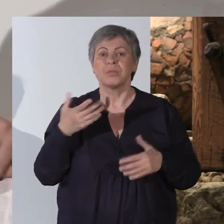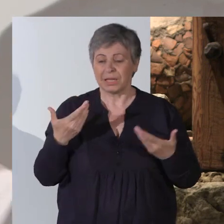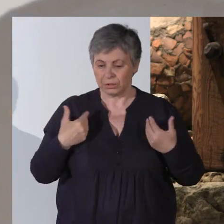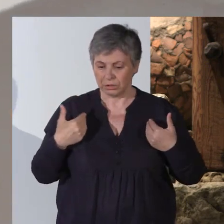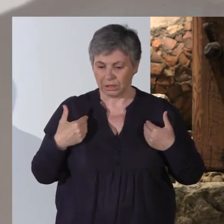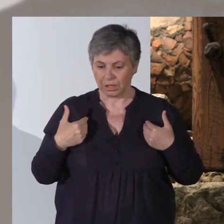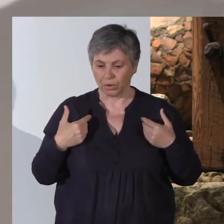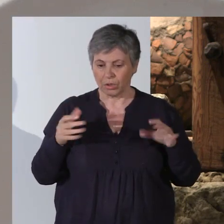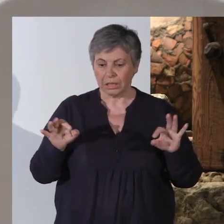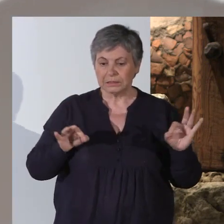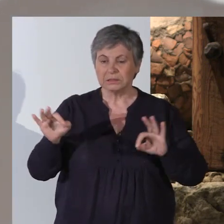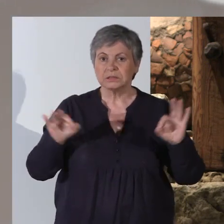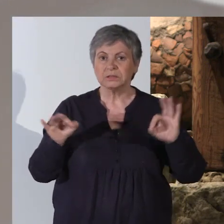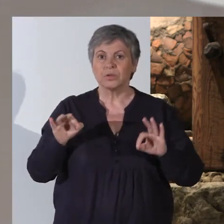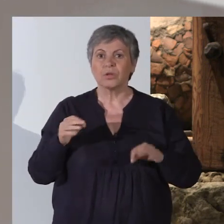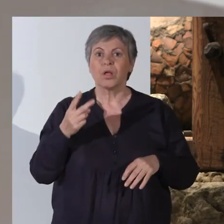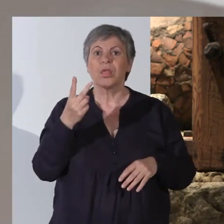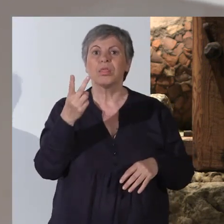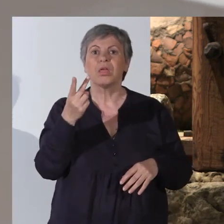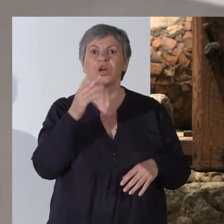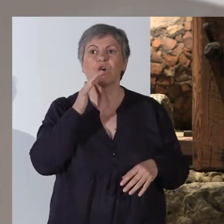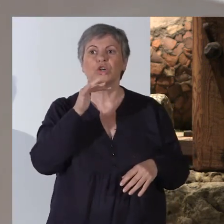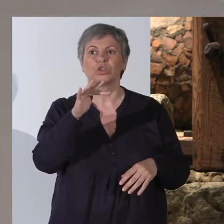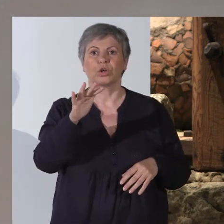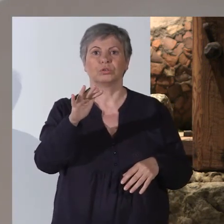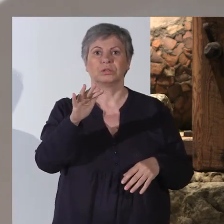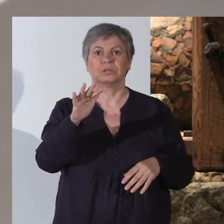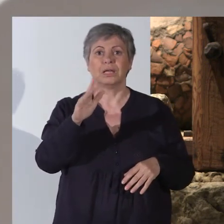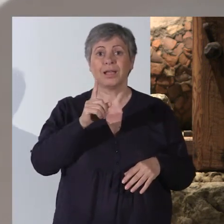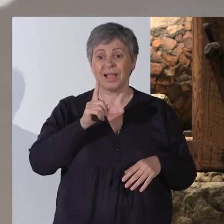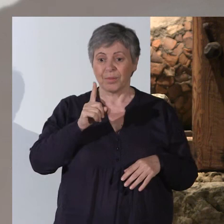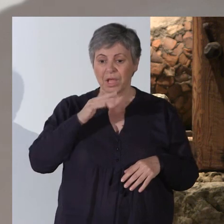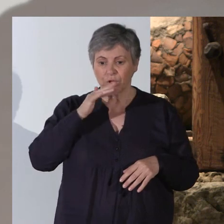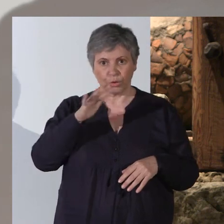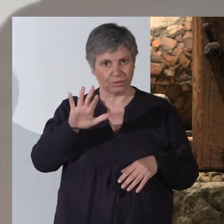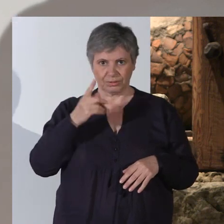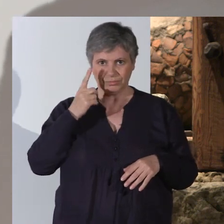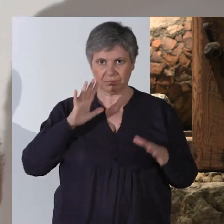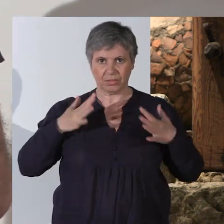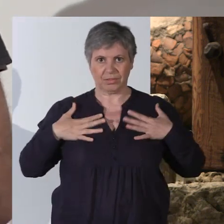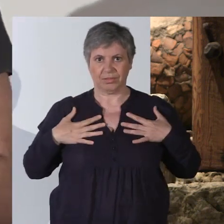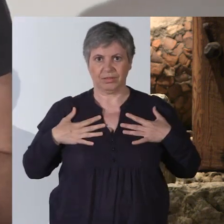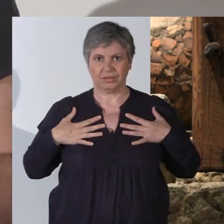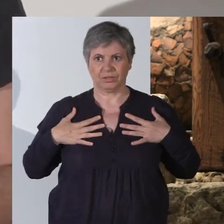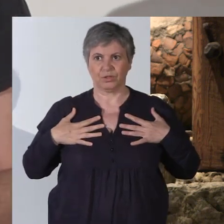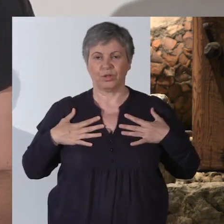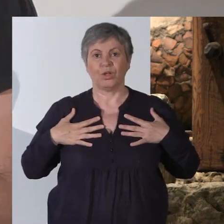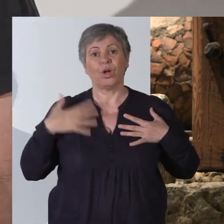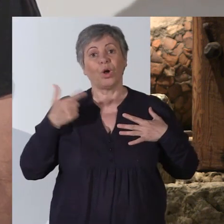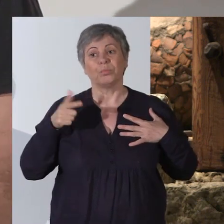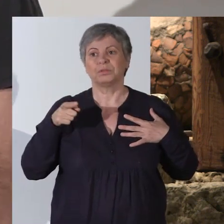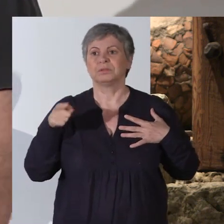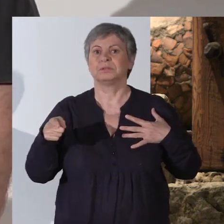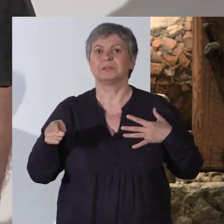παράσταση σε δύο γλώσσες και η μία γλώσσα δεν είναι καν η δική μου οπότε με τη συμβολή της